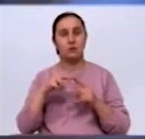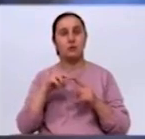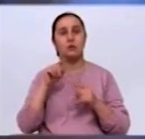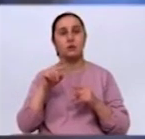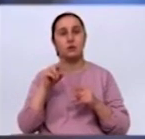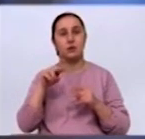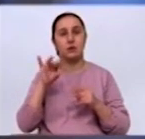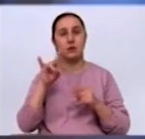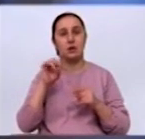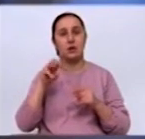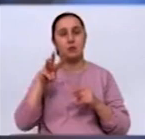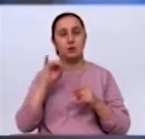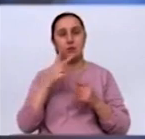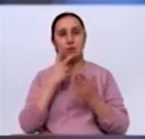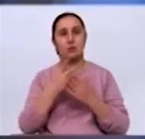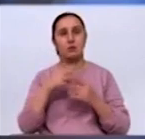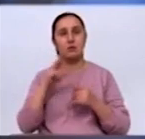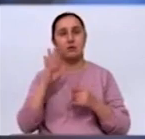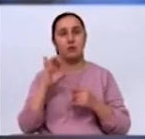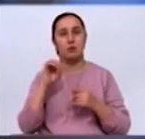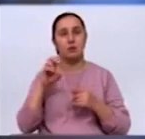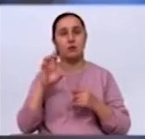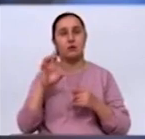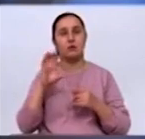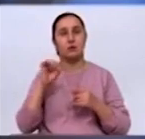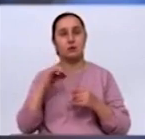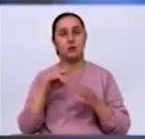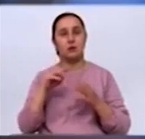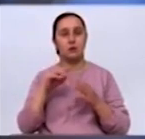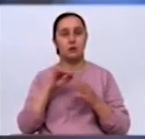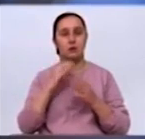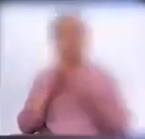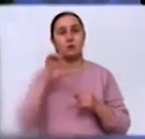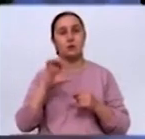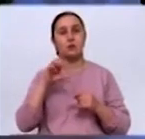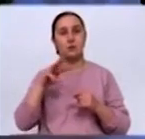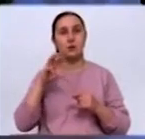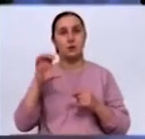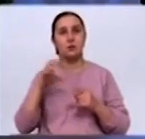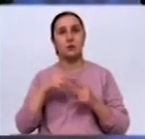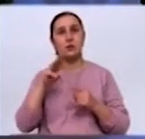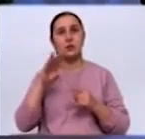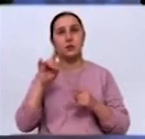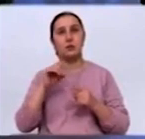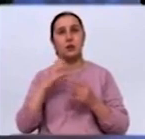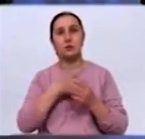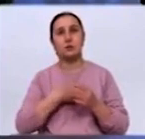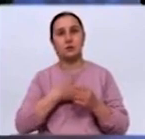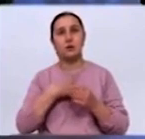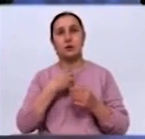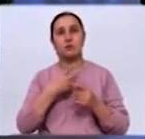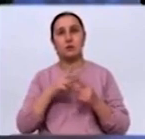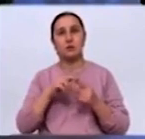veb-saytlarda dinamik ko'rinishdagi veb-saytlar yaratilar ekan. CMS tizimlarining asosiy